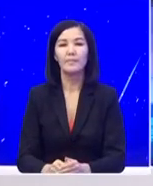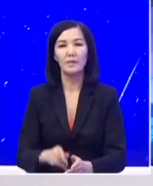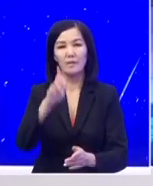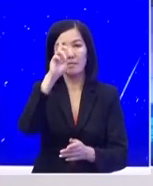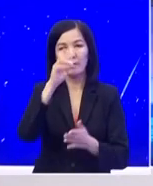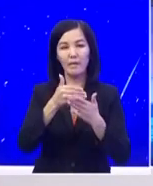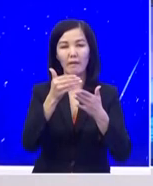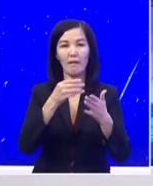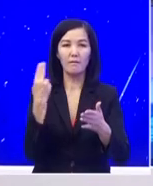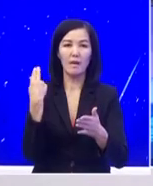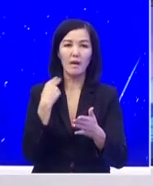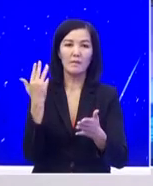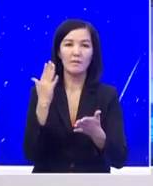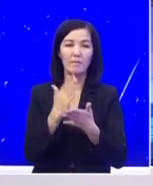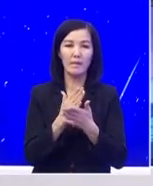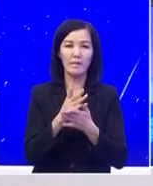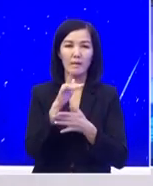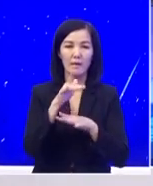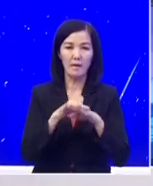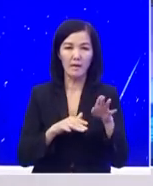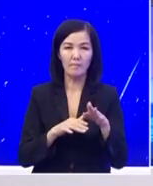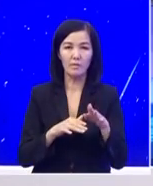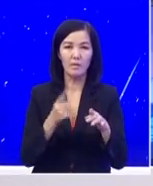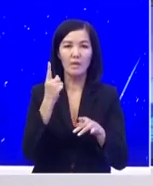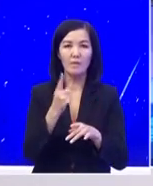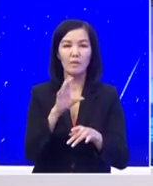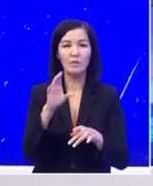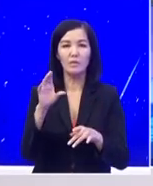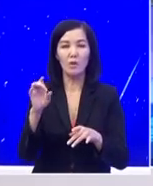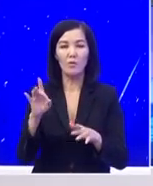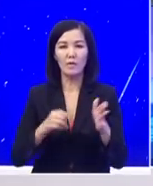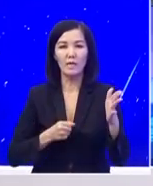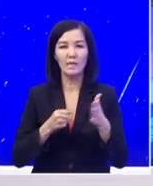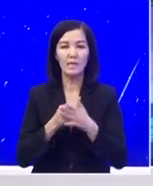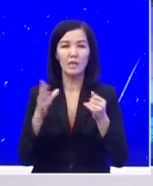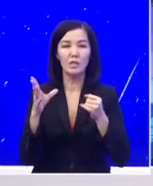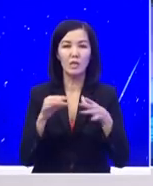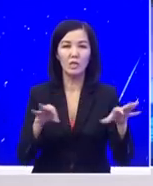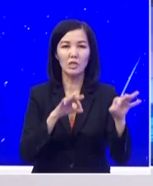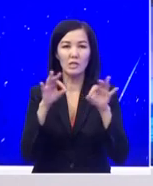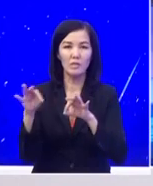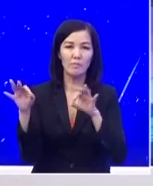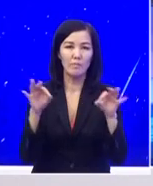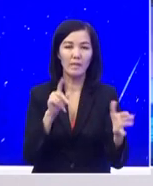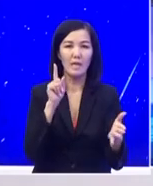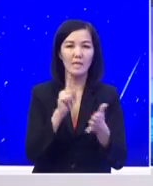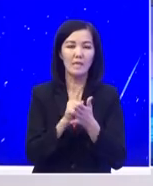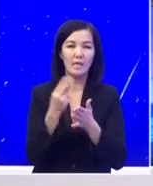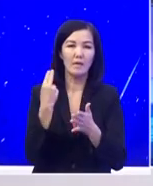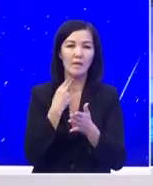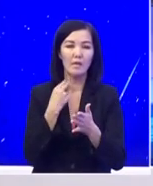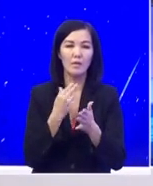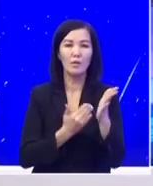Мемлекет алдында берешегі барларға рақымшылық. Алдағы жылдың 1 сәуіріне дейінгі жер, жылжымайтын мүлік пен көліктің салық